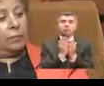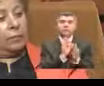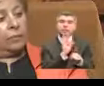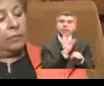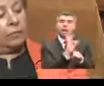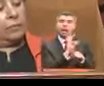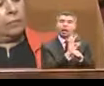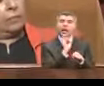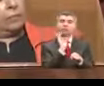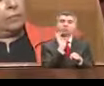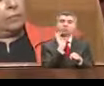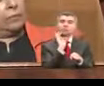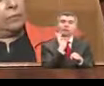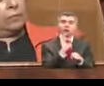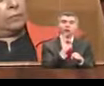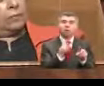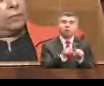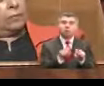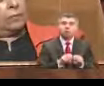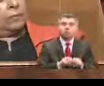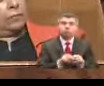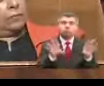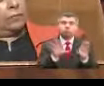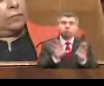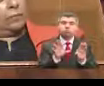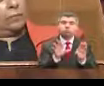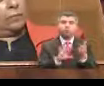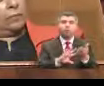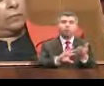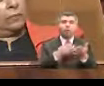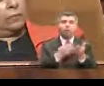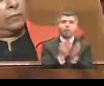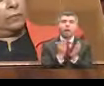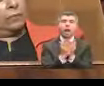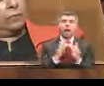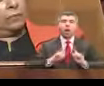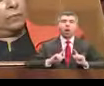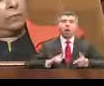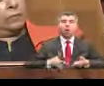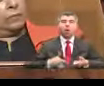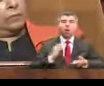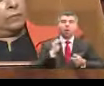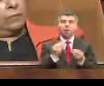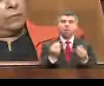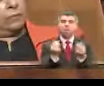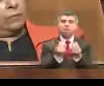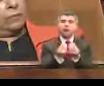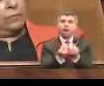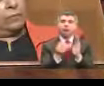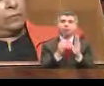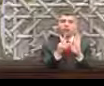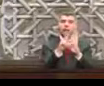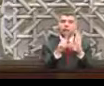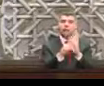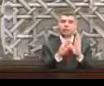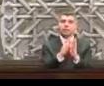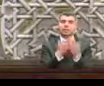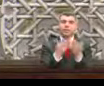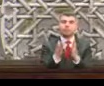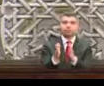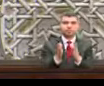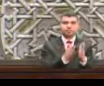التدابير المتخذة لتعميم تدريسها بمختلف المؤسسات التعليمية انسجاما مع روح الدستور؟ شكرا. جواب السيد الوزير.